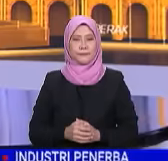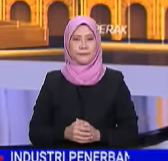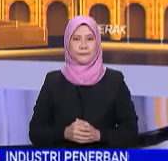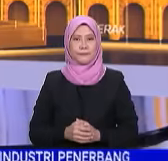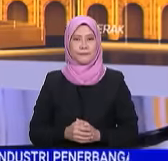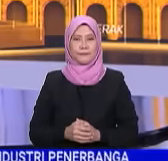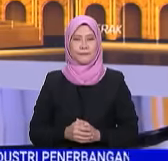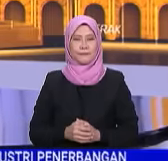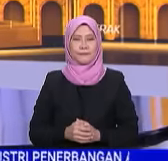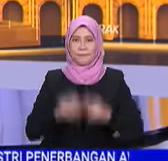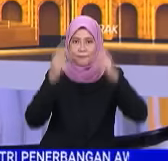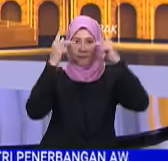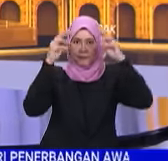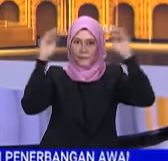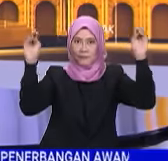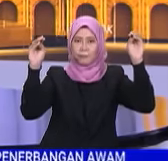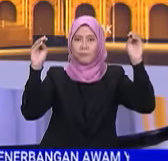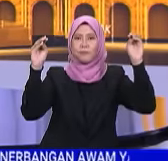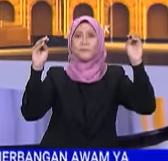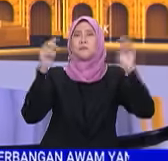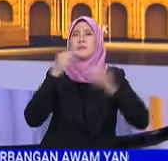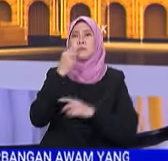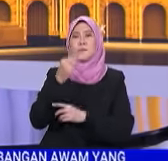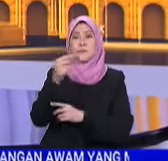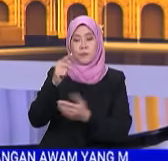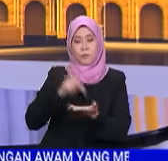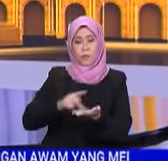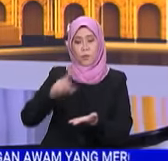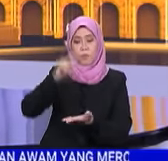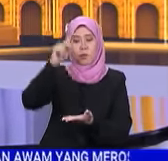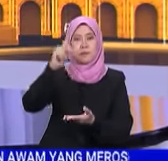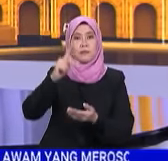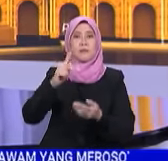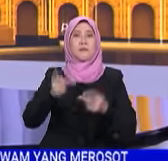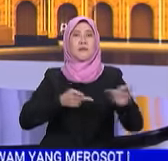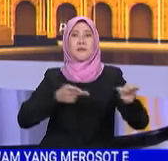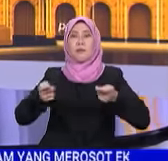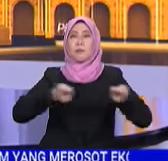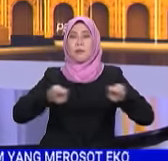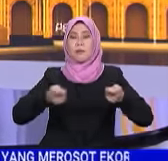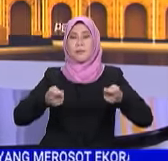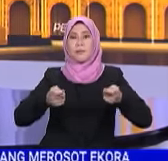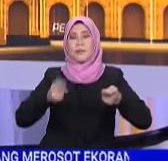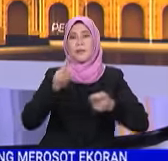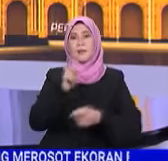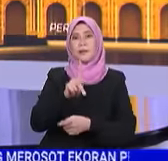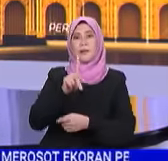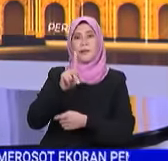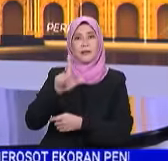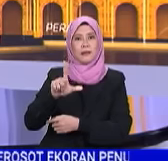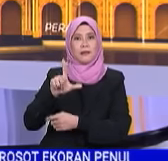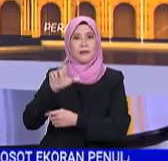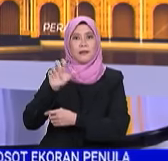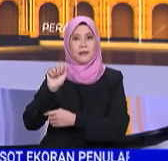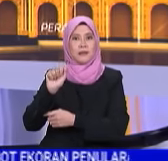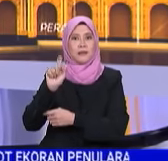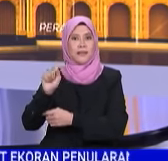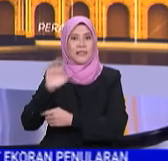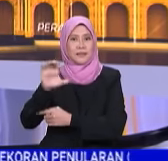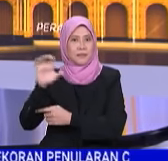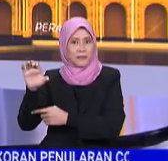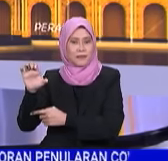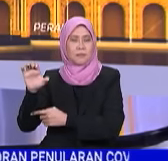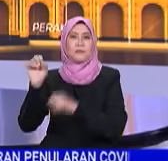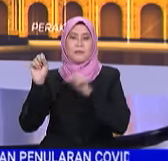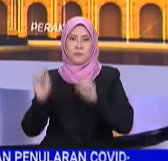pasan Perikan komleks pusat kawalan trafik udara Kuala Lumpur klatcc mampu